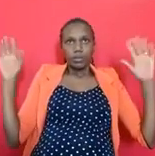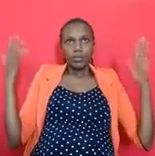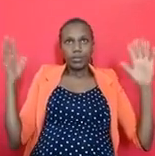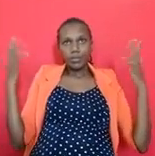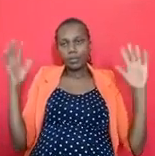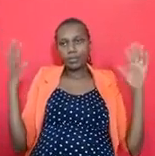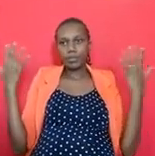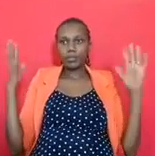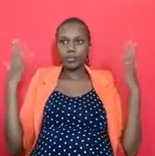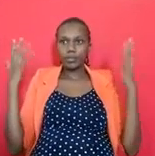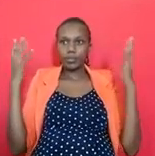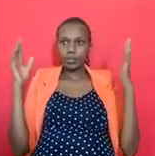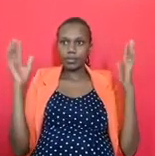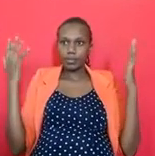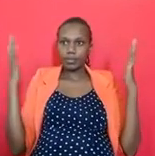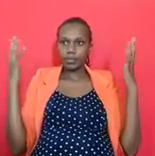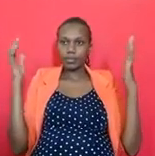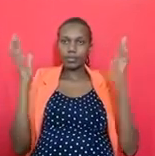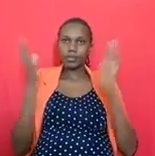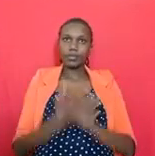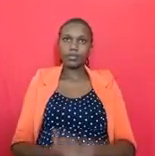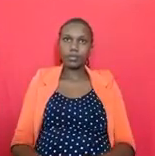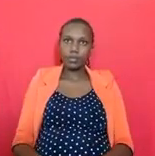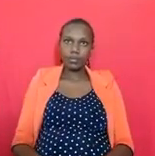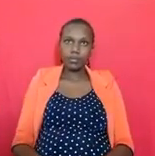muno, muno, muno, muno.